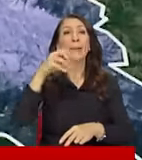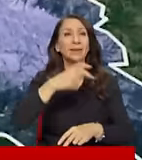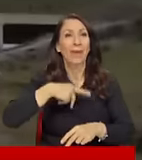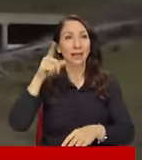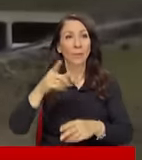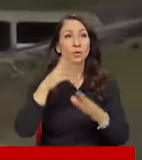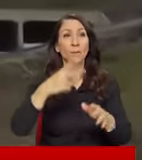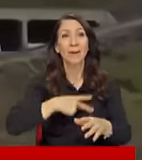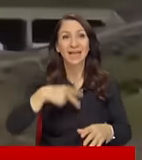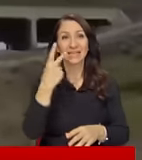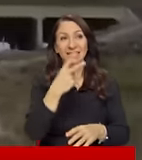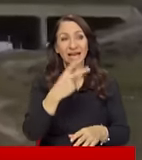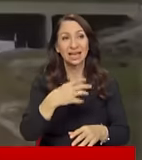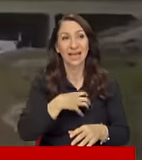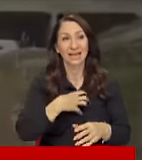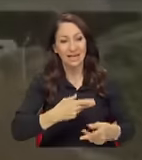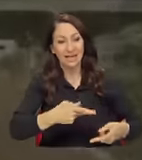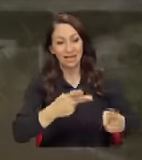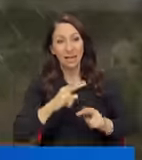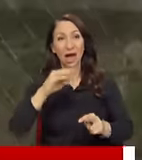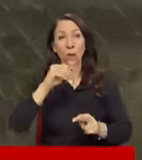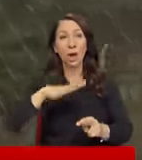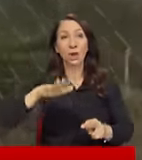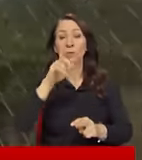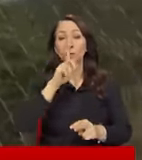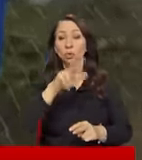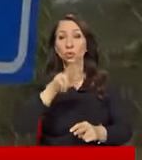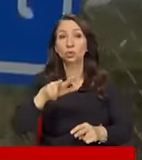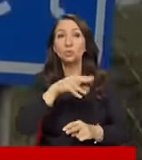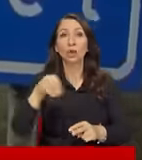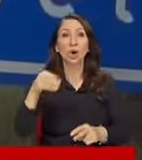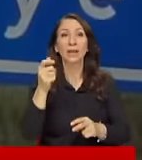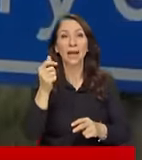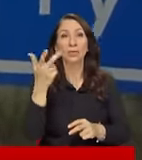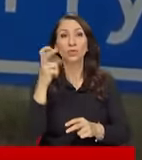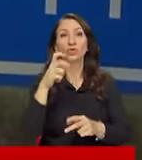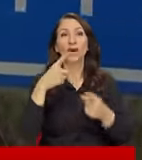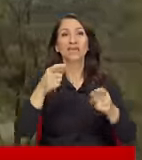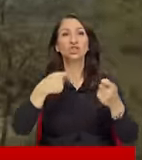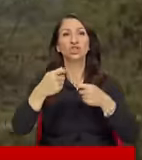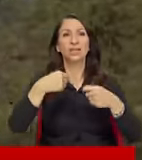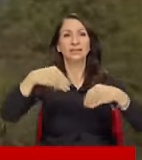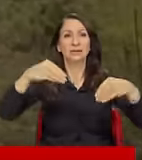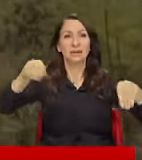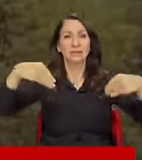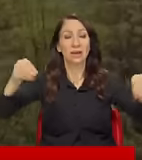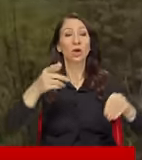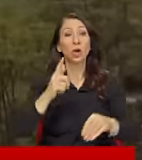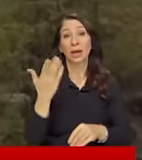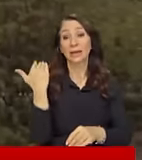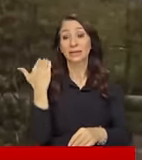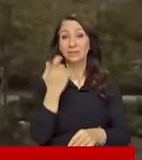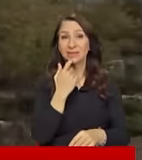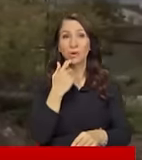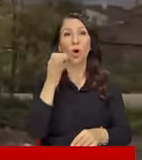belediye, Büyükşehir Belediyesi'nden kendisine geçen arazileri 133 milyon liraya 3 ayrı şirkete sattı. Köylüler geçtiğimiz yıl